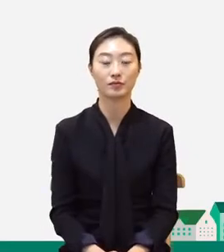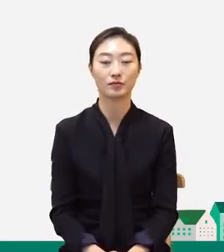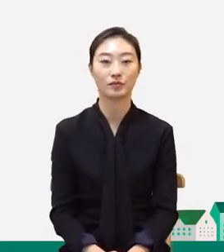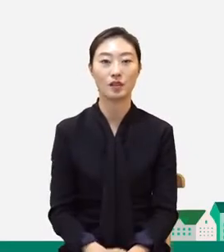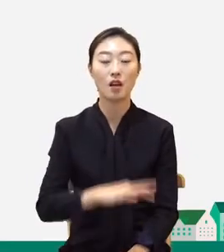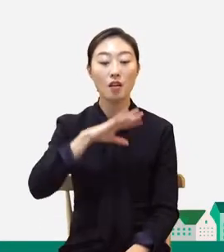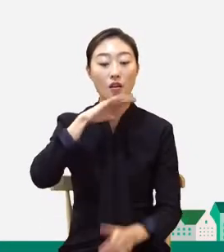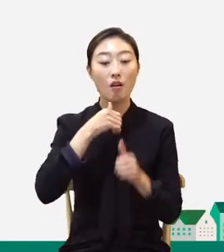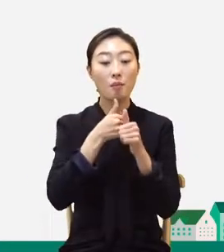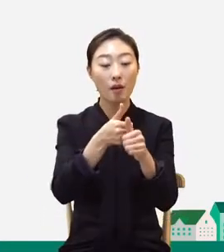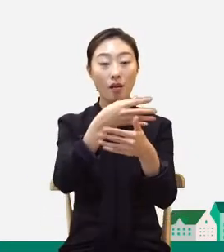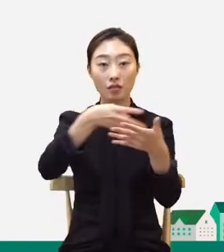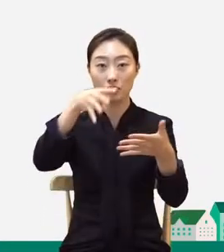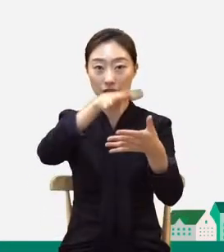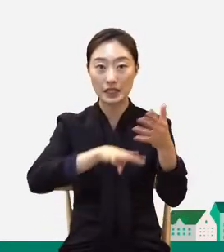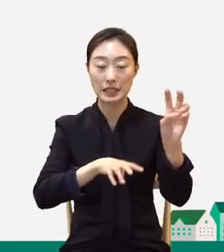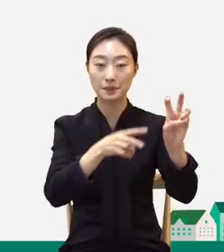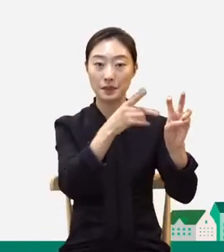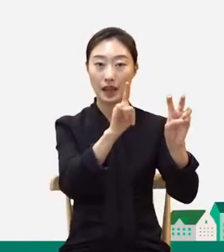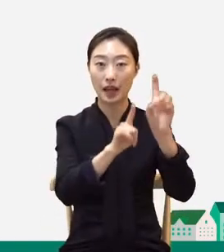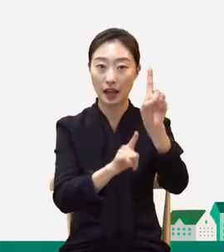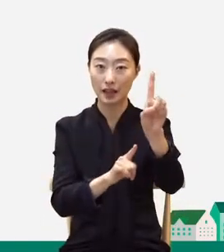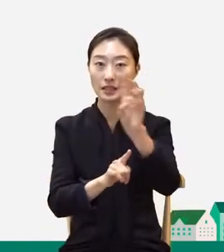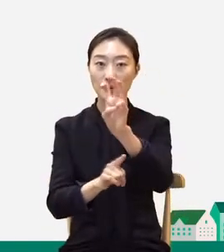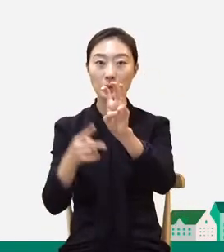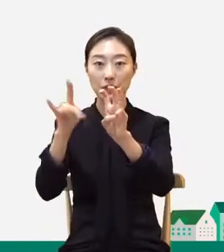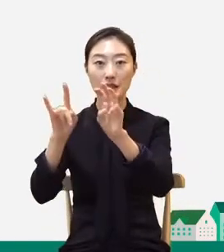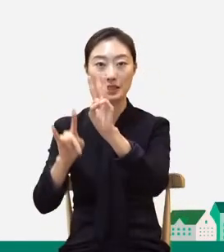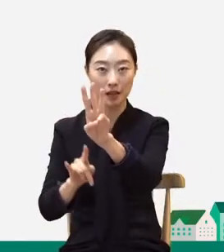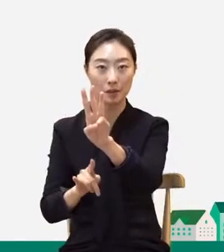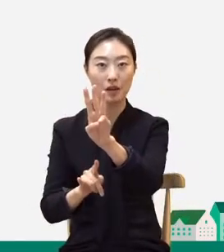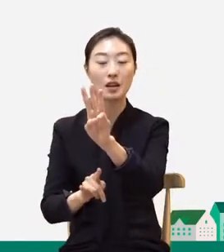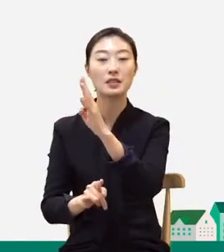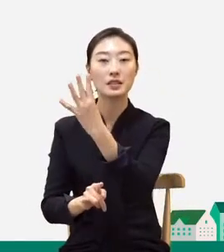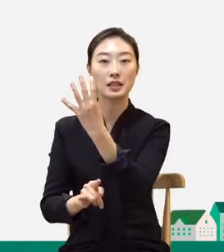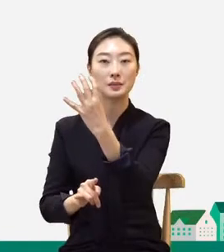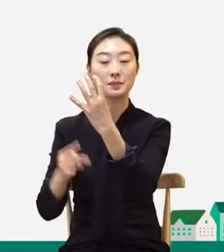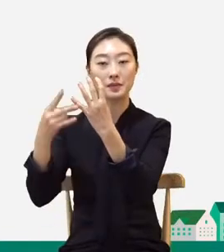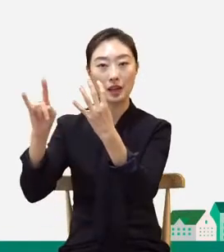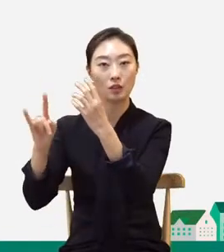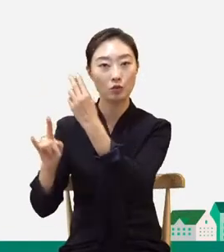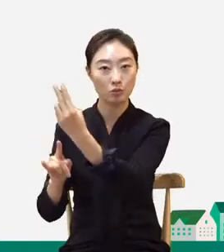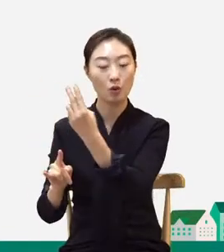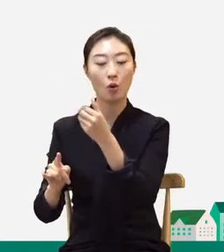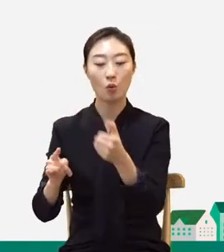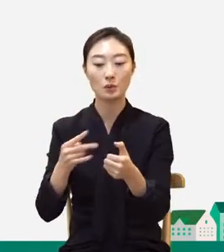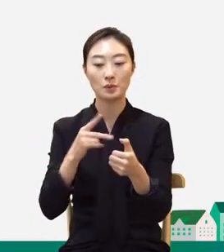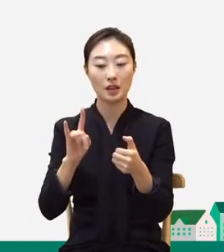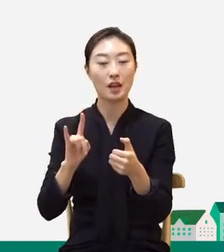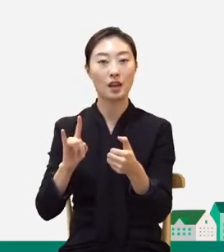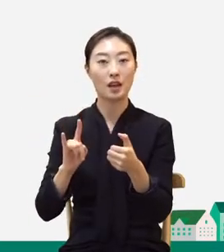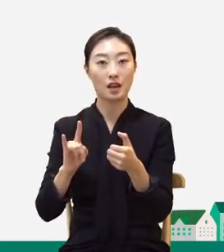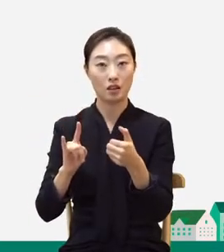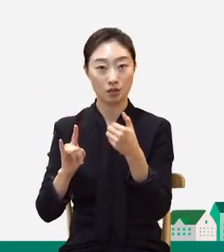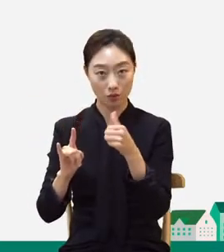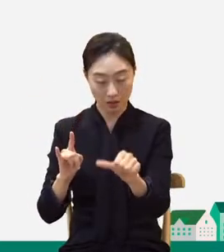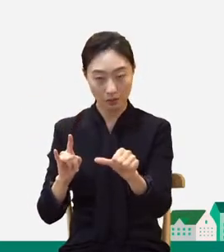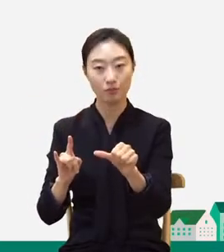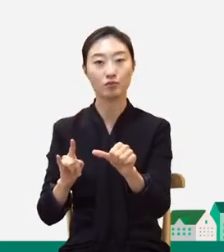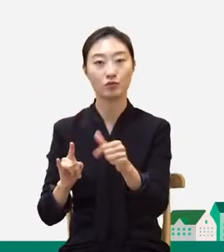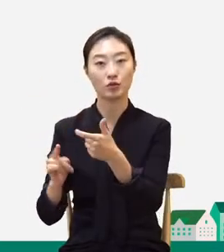연령별 분류인데요. 20대가 한 분 계시고 30대가 3분, 40대가 2분, 50대가 5분, 60대 초반이 2분